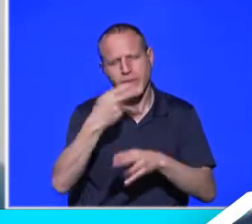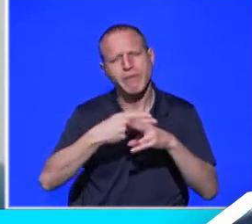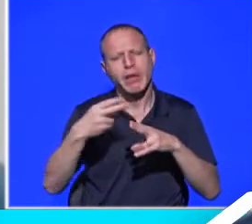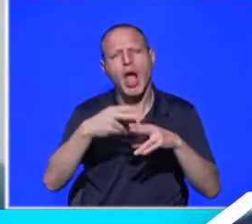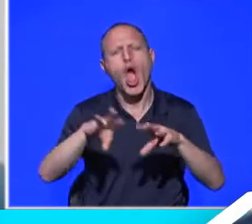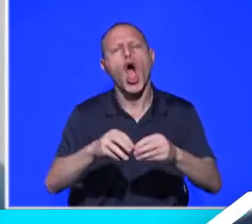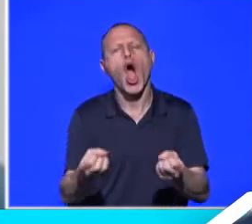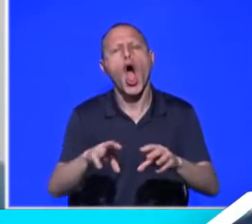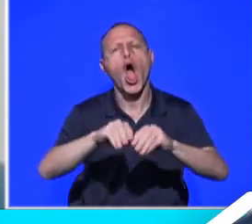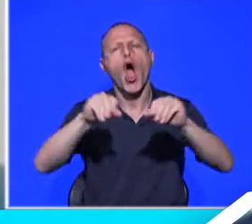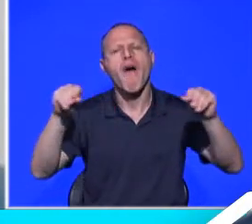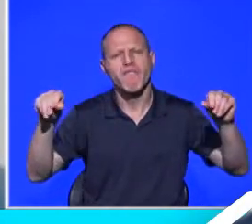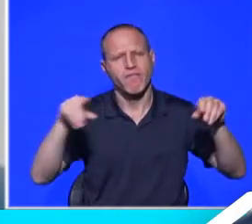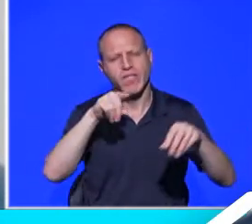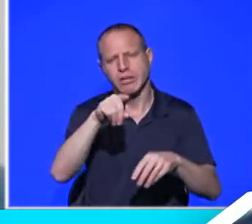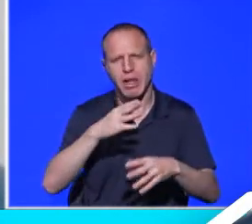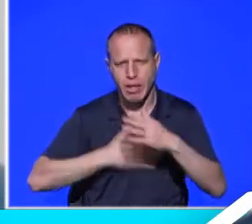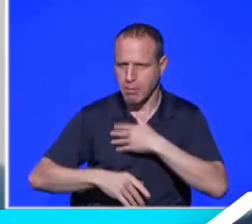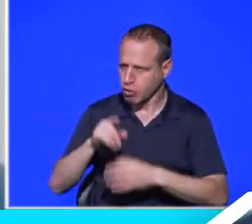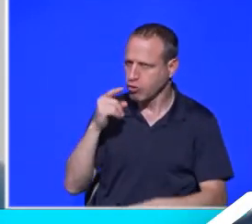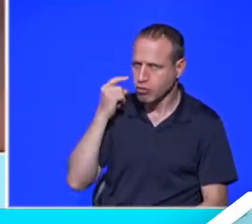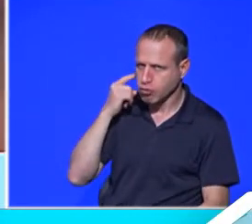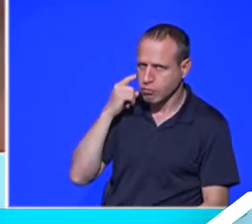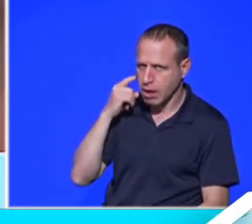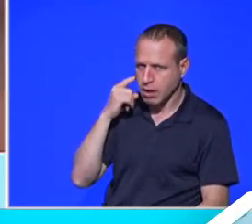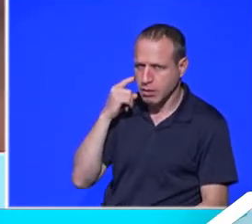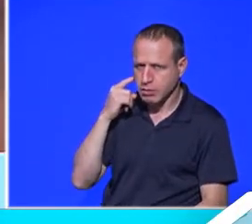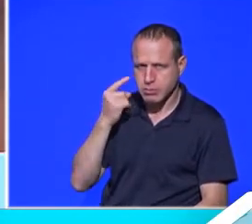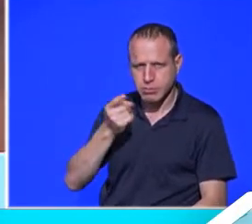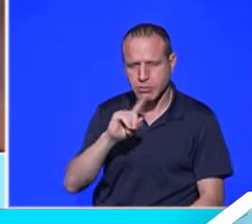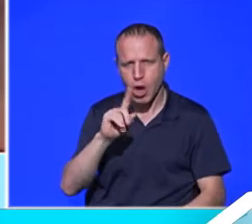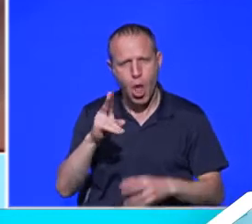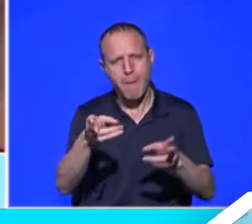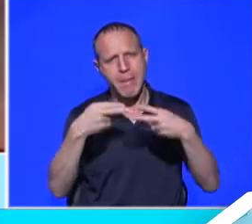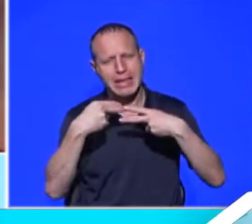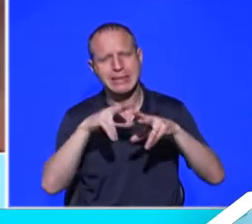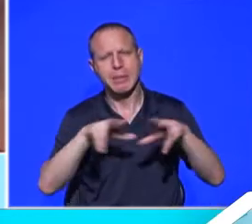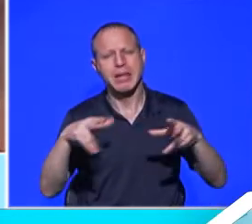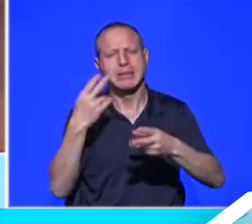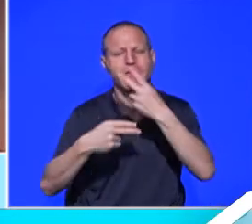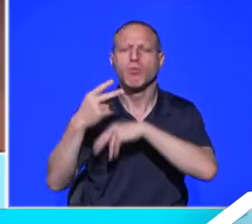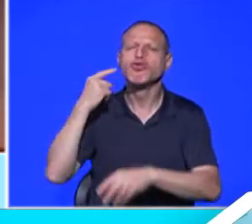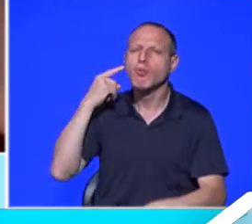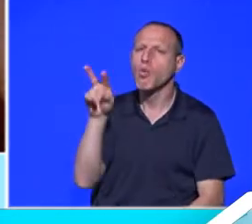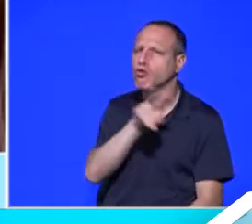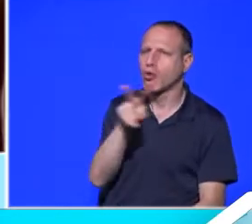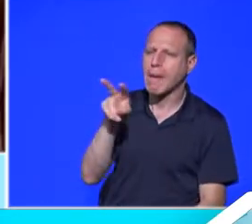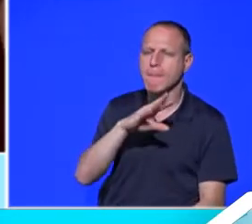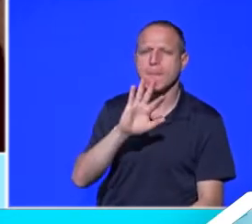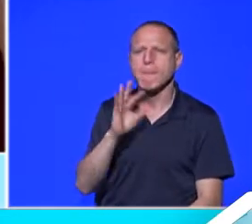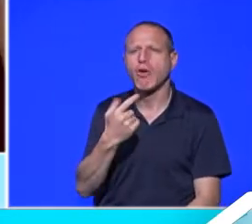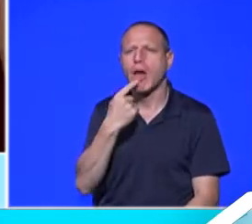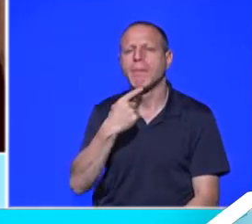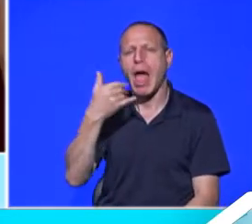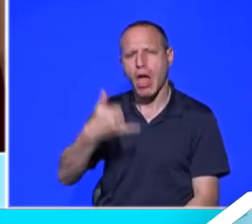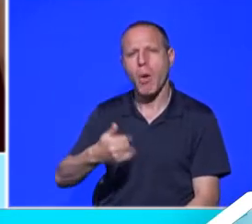החופים, זה נחמד. הנה, תשמע... זה לא מחזיר את המצב לקדמותו. תשמעו שניכם את מה